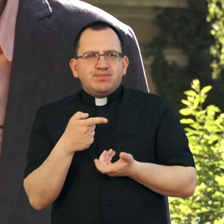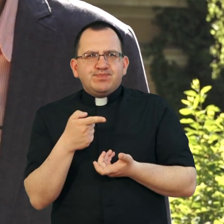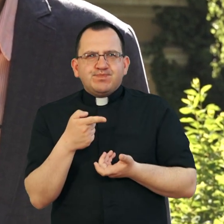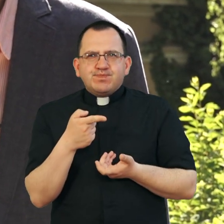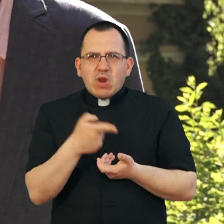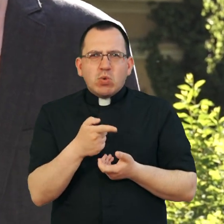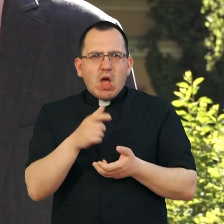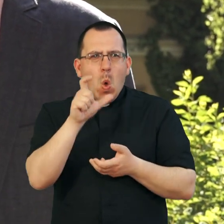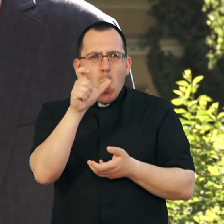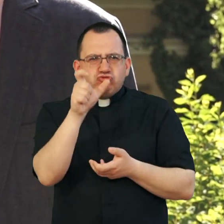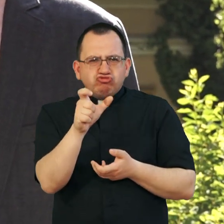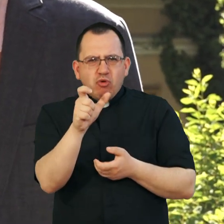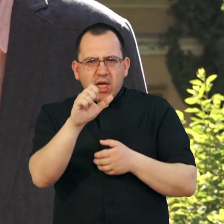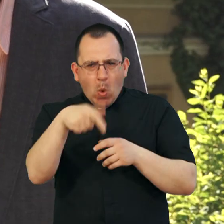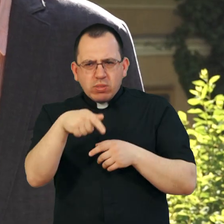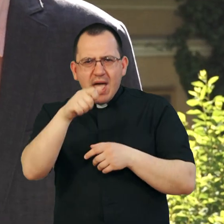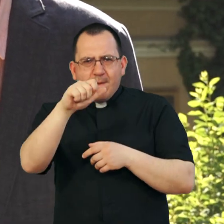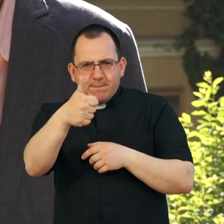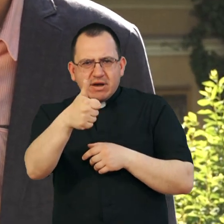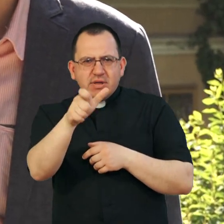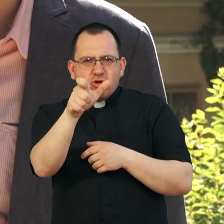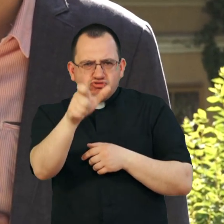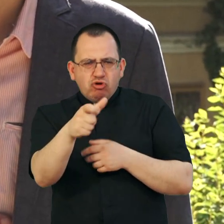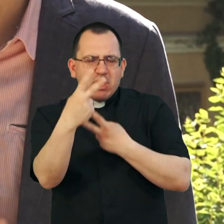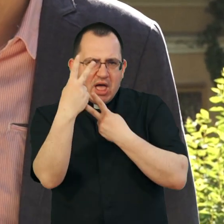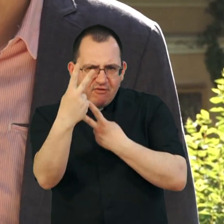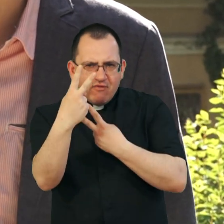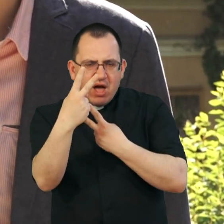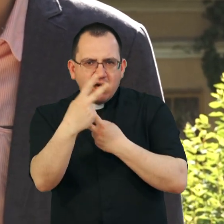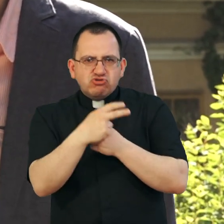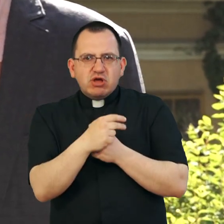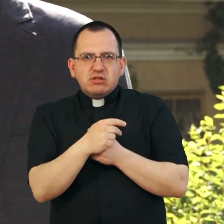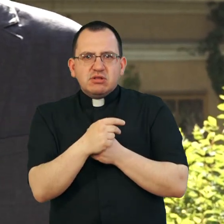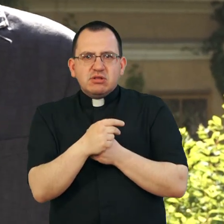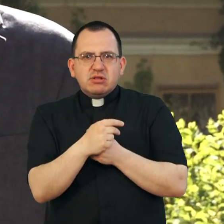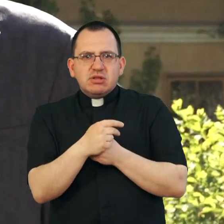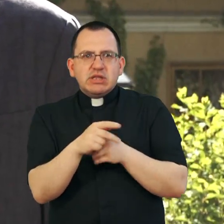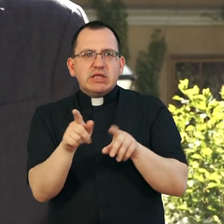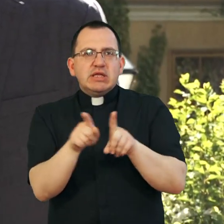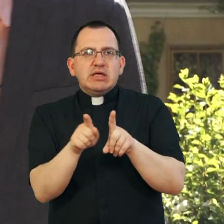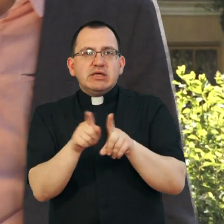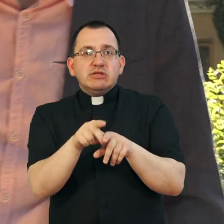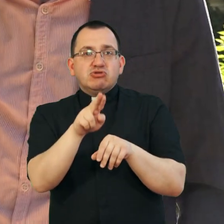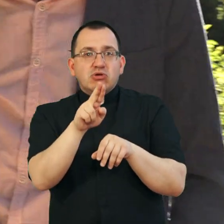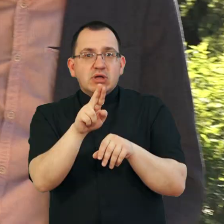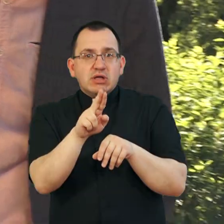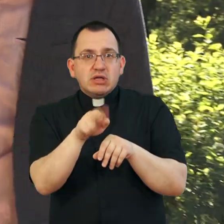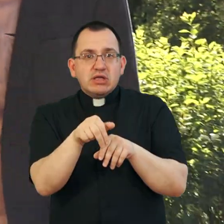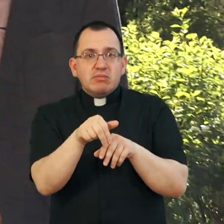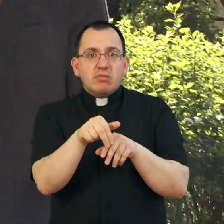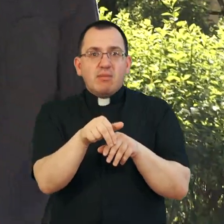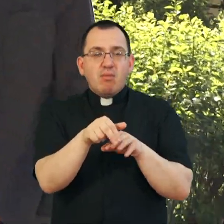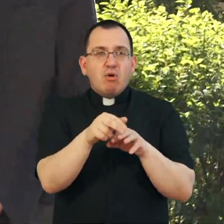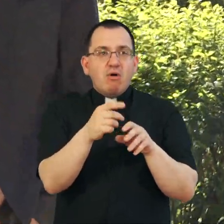Čovjek se stavlja na prvo mjesto i sam, on je bitan sam po sebi. Imamo na zapadu su vrlo intenzivni ovi woke i